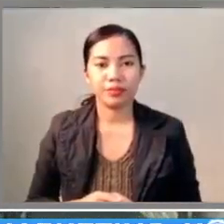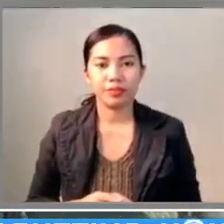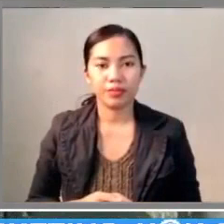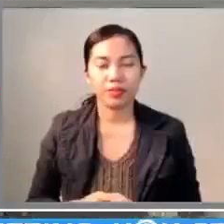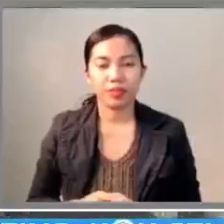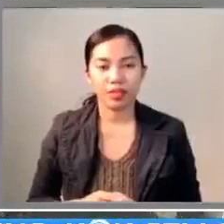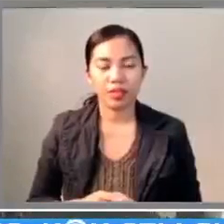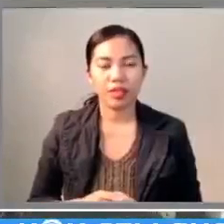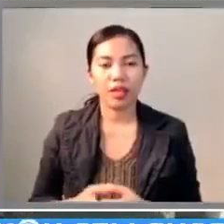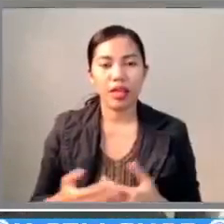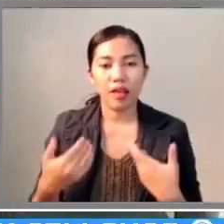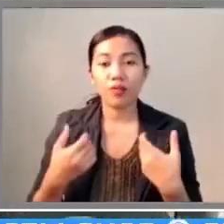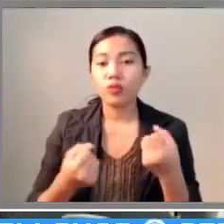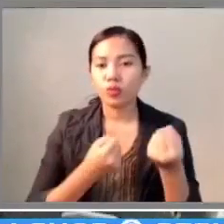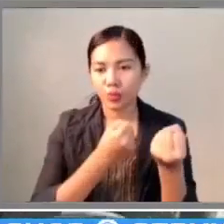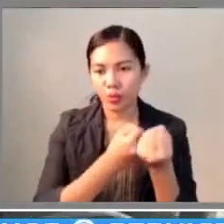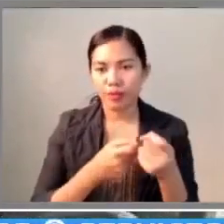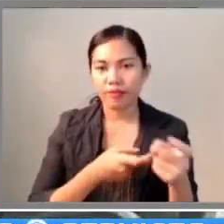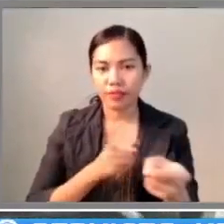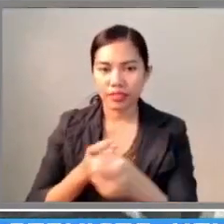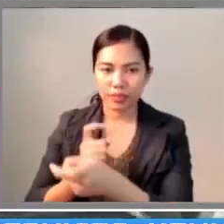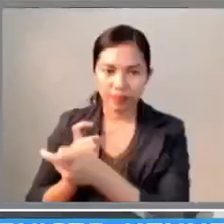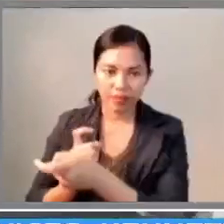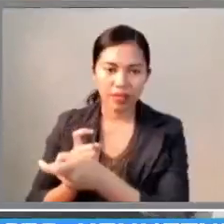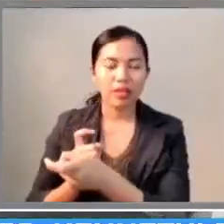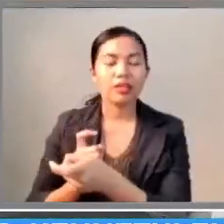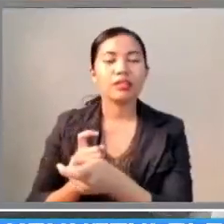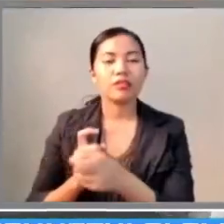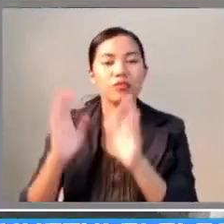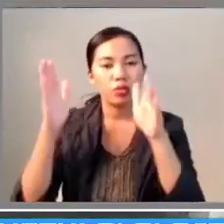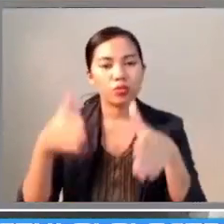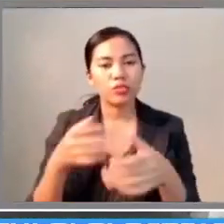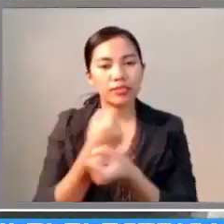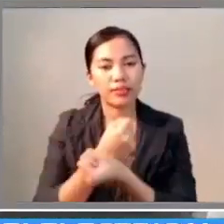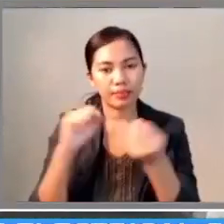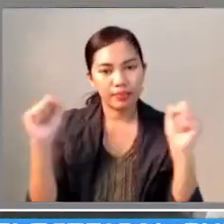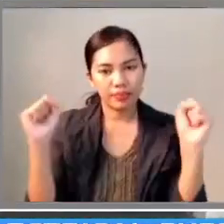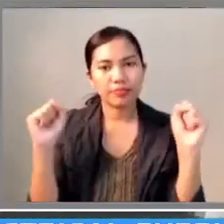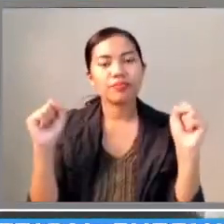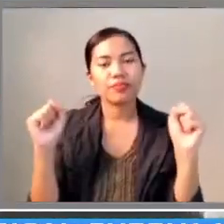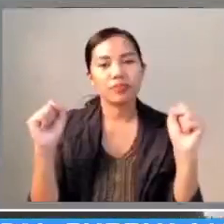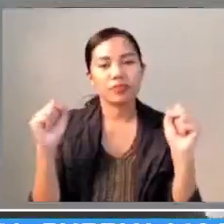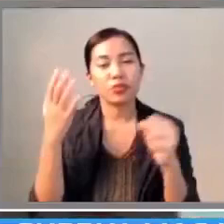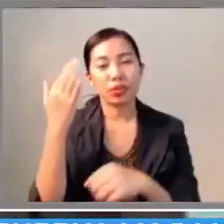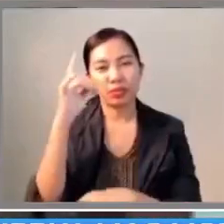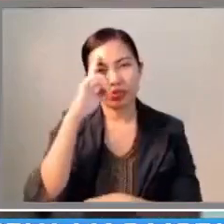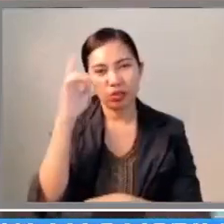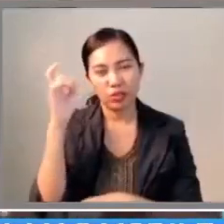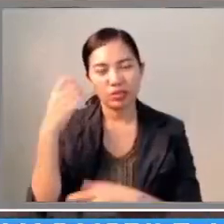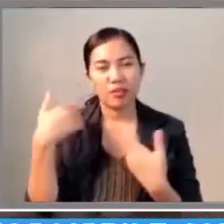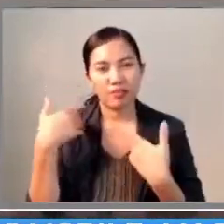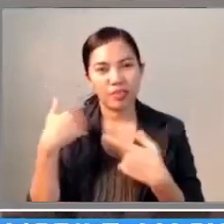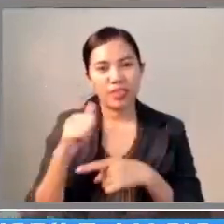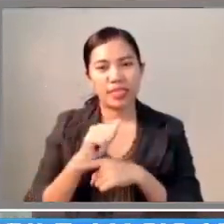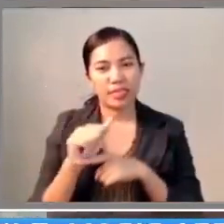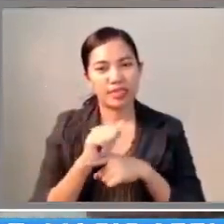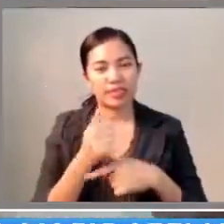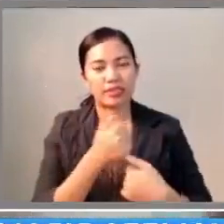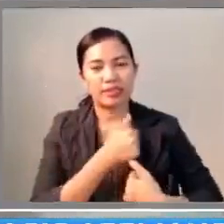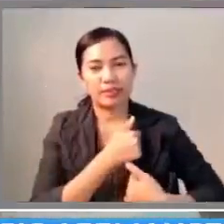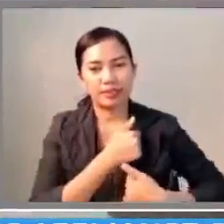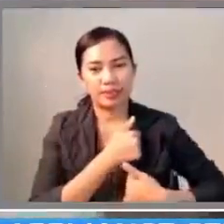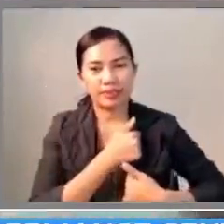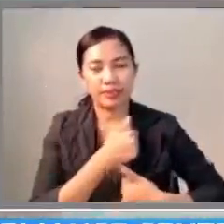o mangisda para sa kaligtasan at seguridad habang ginagawa ang military live fire exercise. Kasi sa ilalim ng MASA